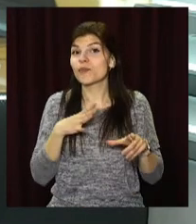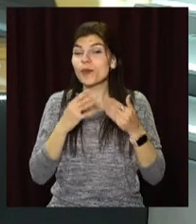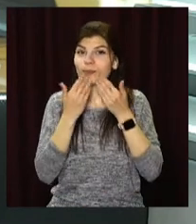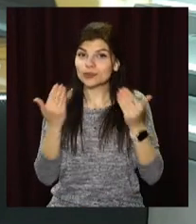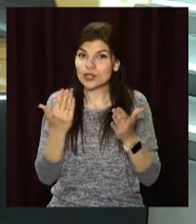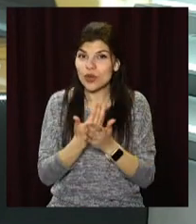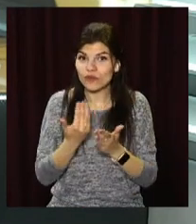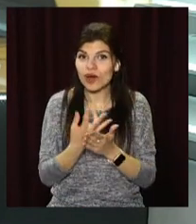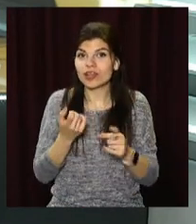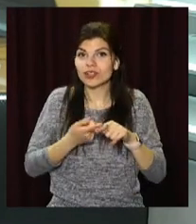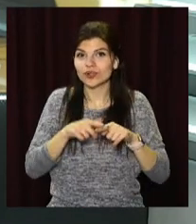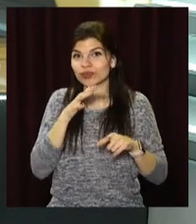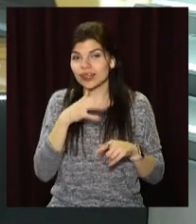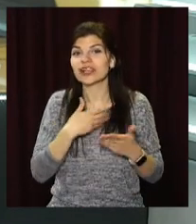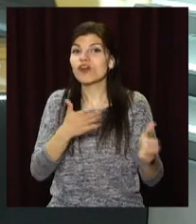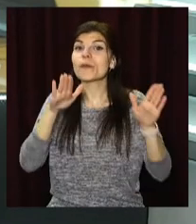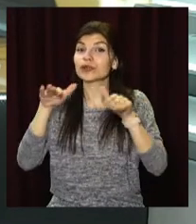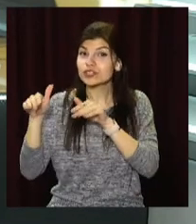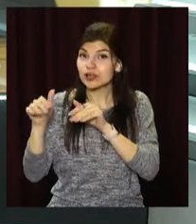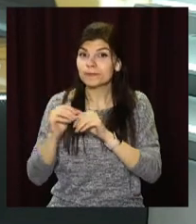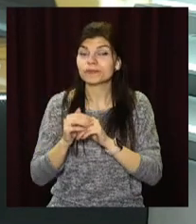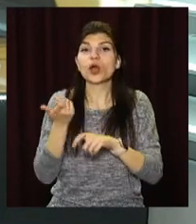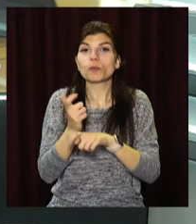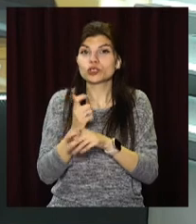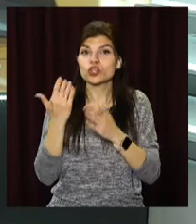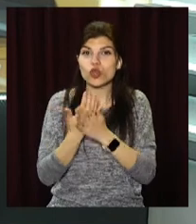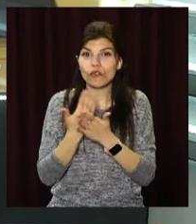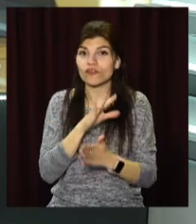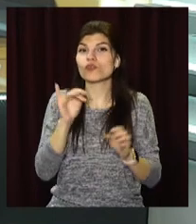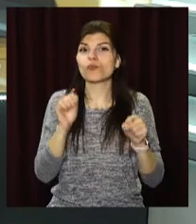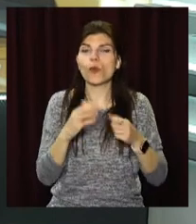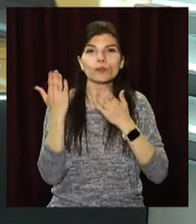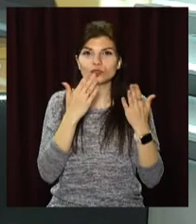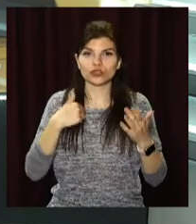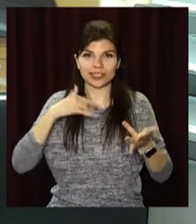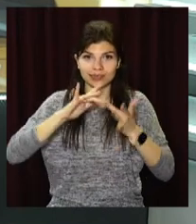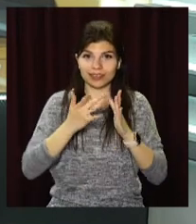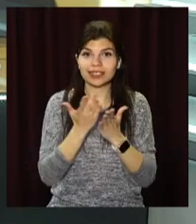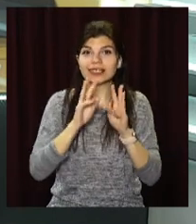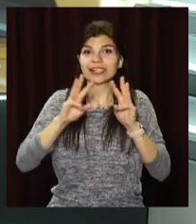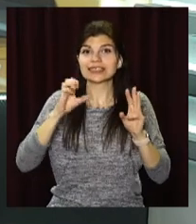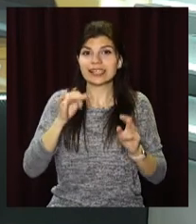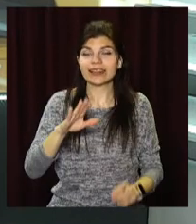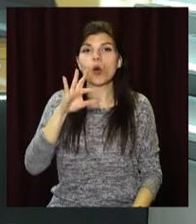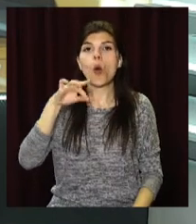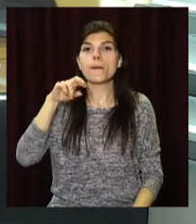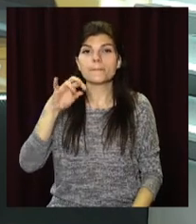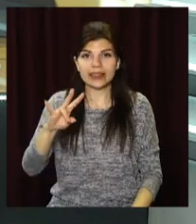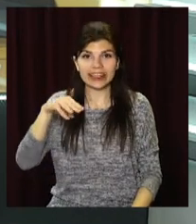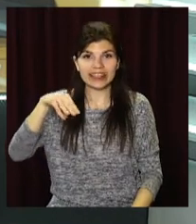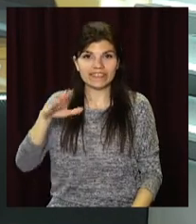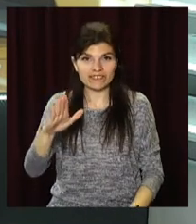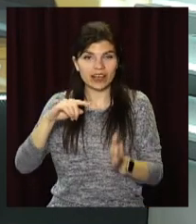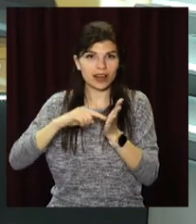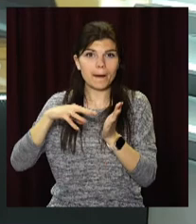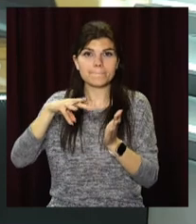остання новина. На цю годину я з вами прощаюся. Більше новин ви можете прочитати на нашому сайті opentv.media. Не